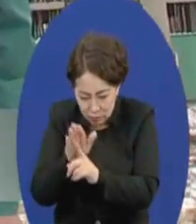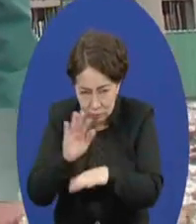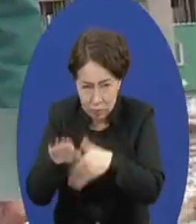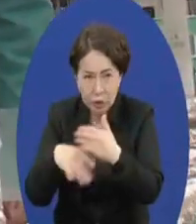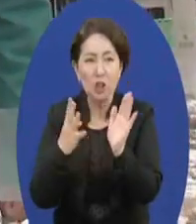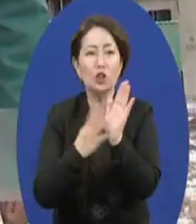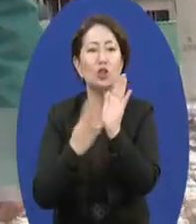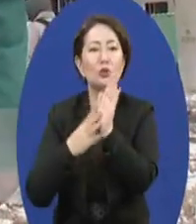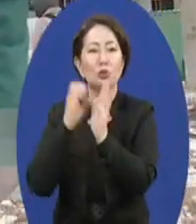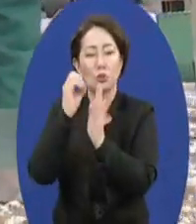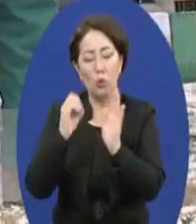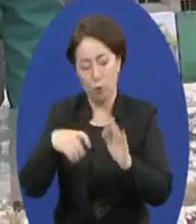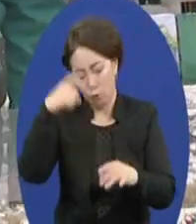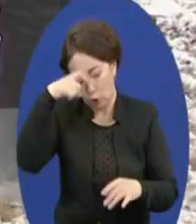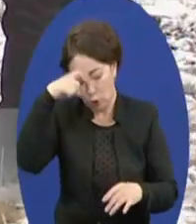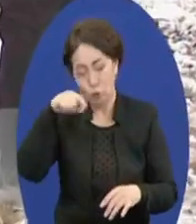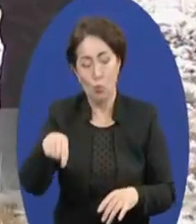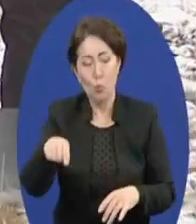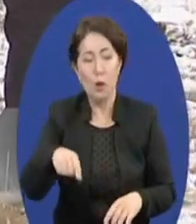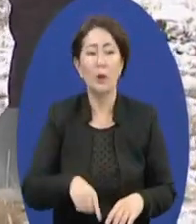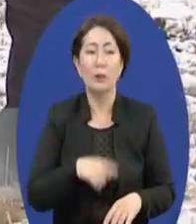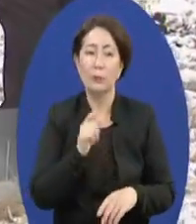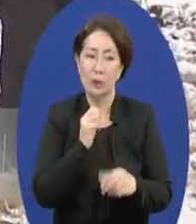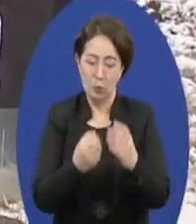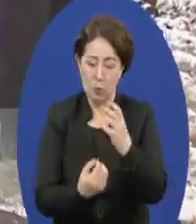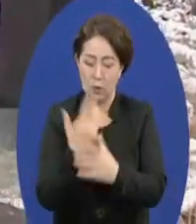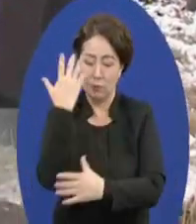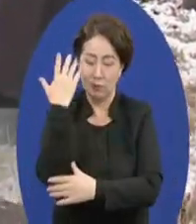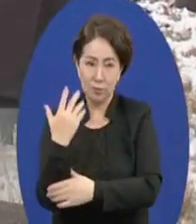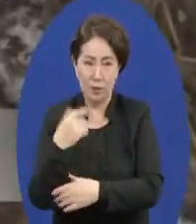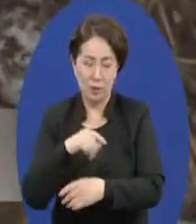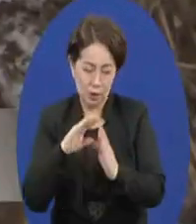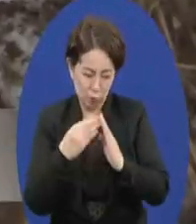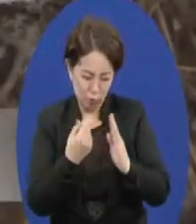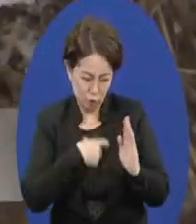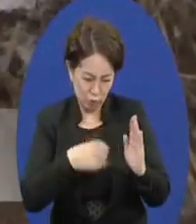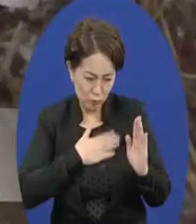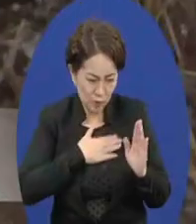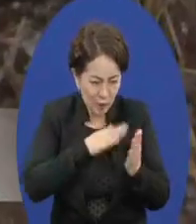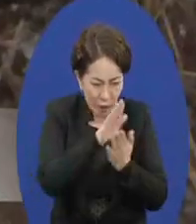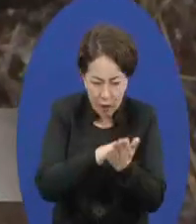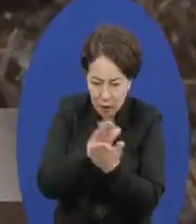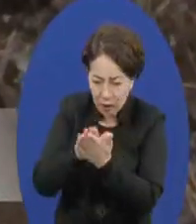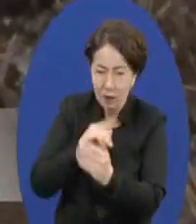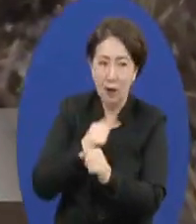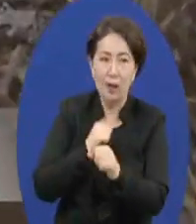тордлогоо 99% хөдөлмөр шаарддаг байна. Тиймээс суулгасан мод бүрээ гэр бүлийн гişүүн шигэ бодож